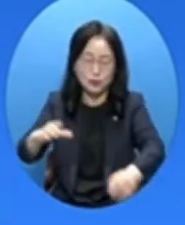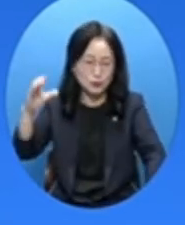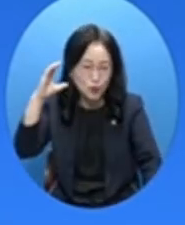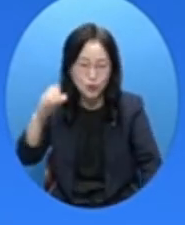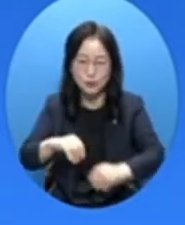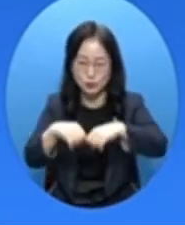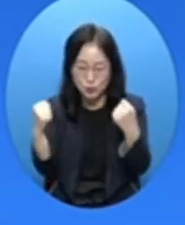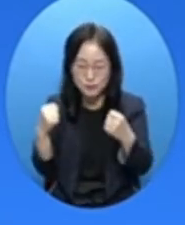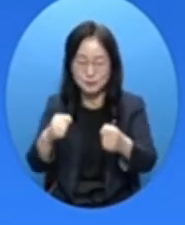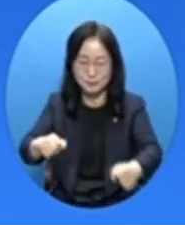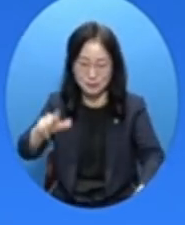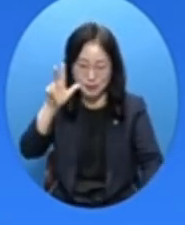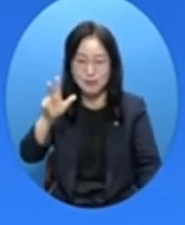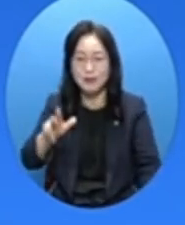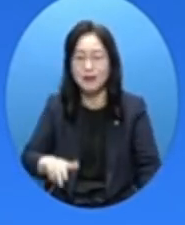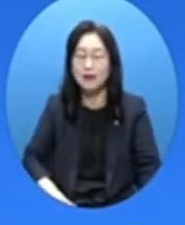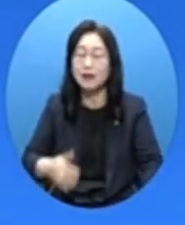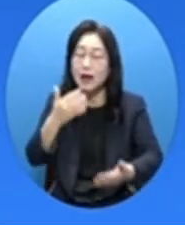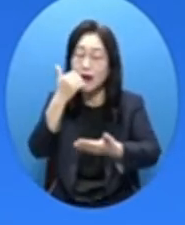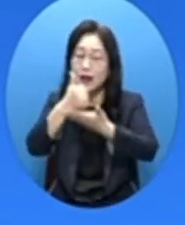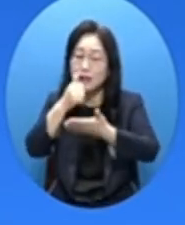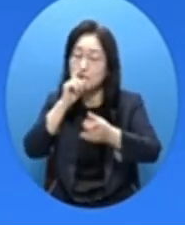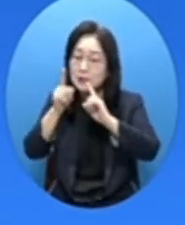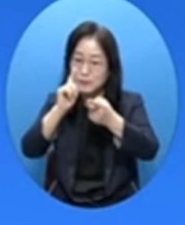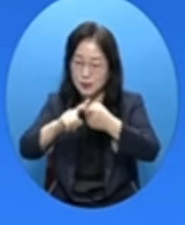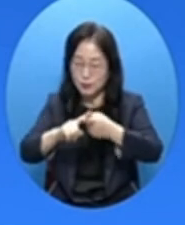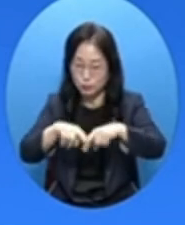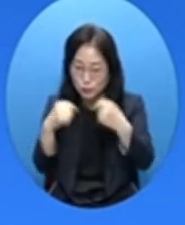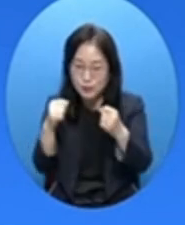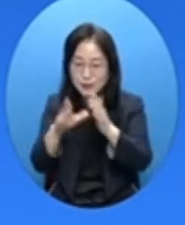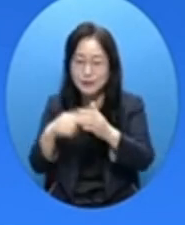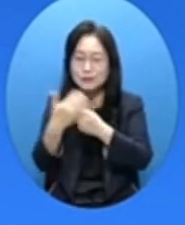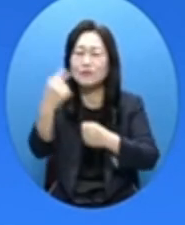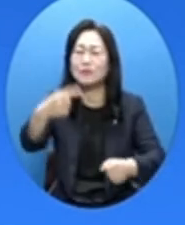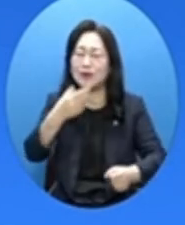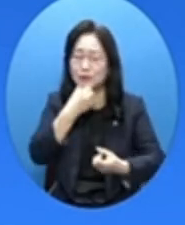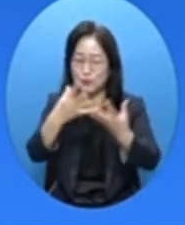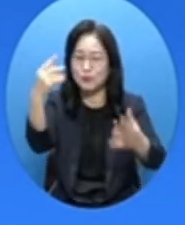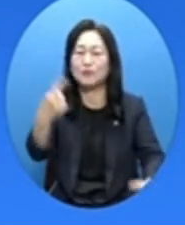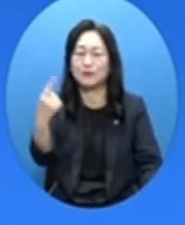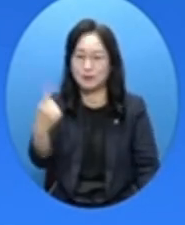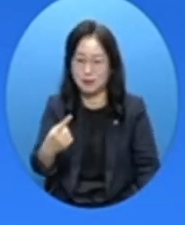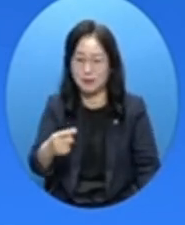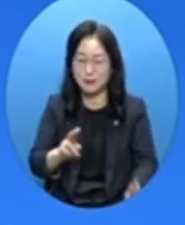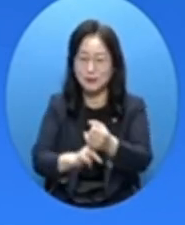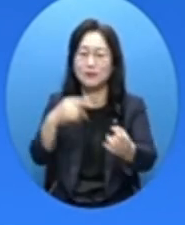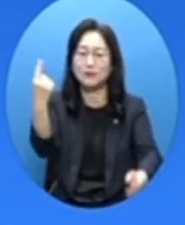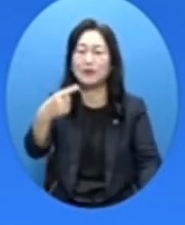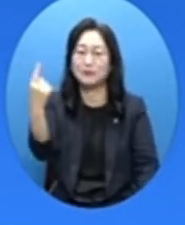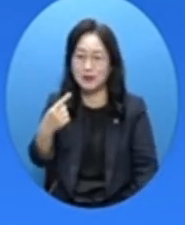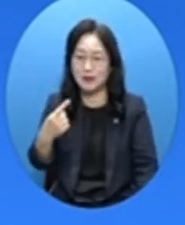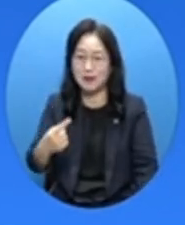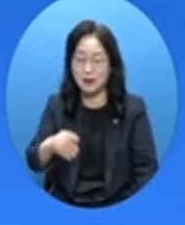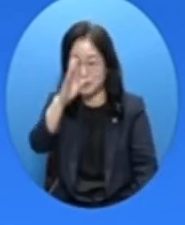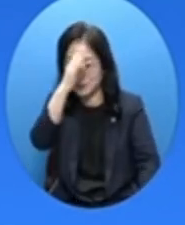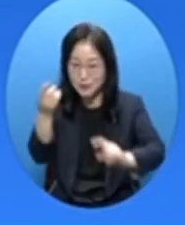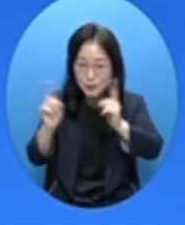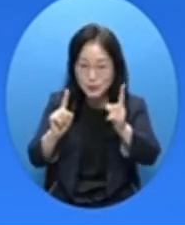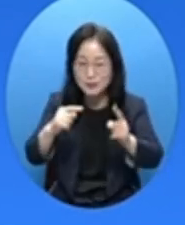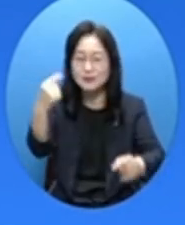듣고 순종하겠나이다 말씀을 듣고 순종할 때 은혜가 임하는 것입니다 축복이 많은 것입니다 기적이 임하는 것입니다